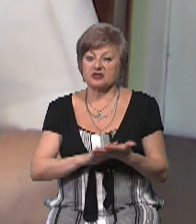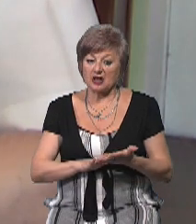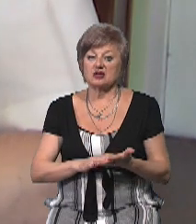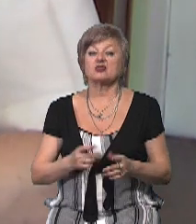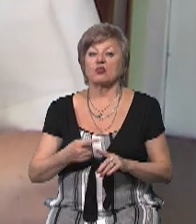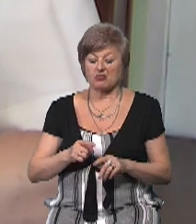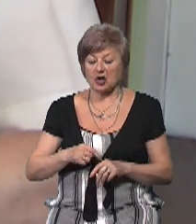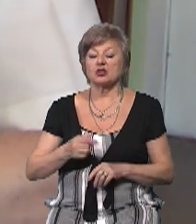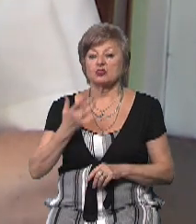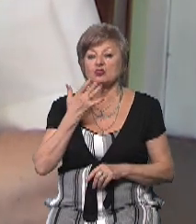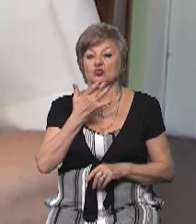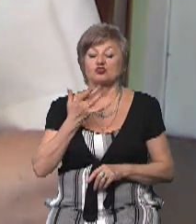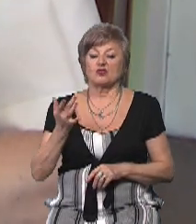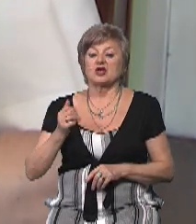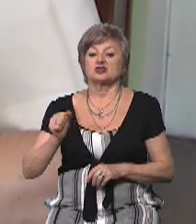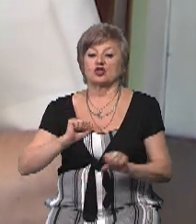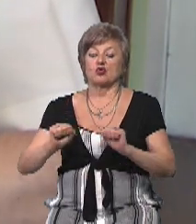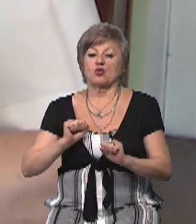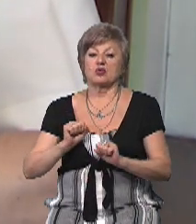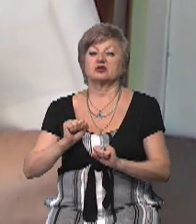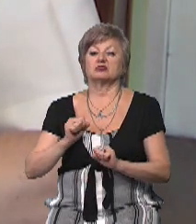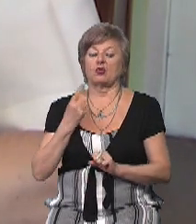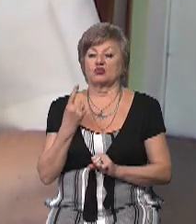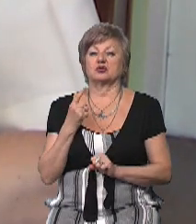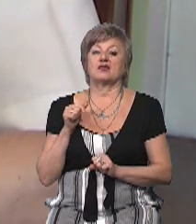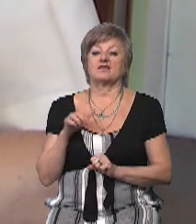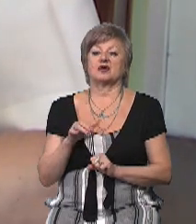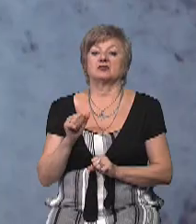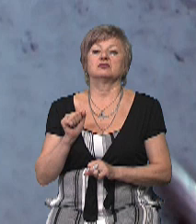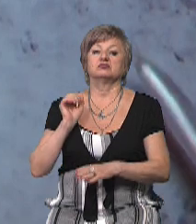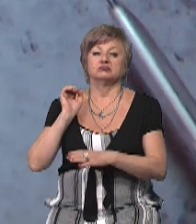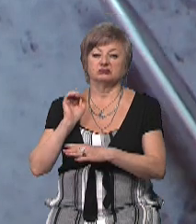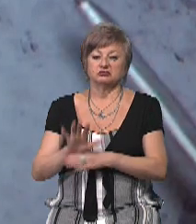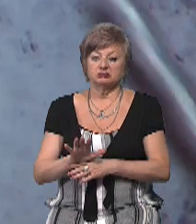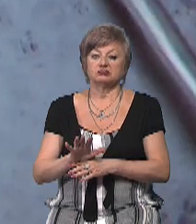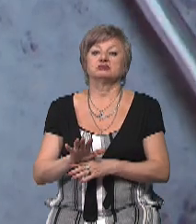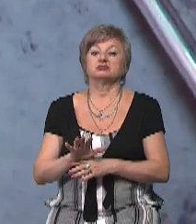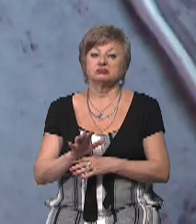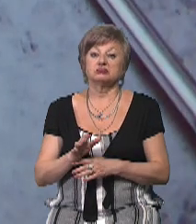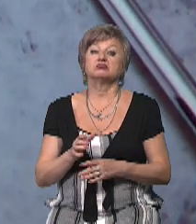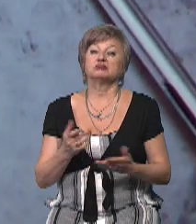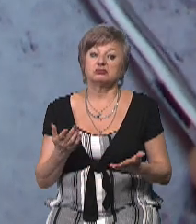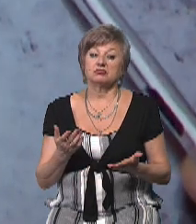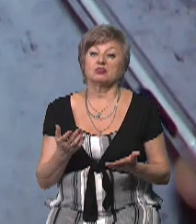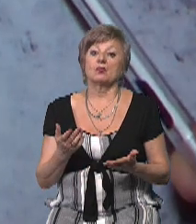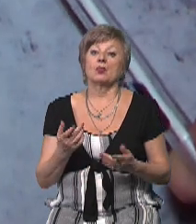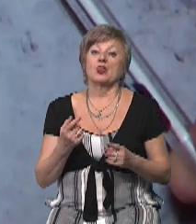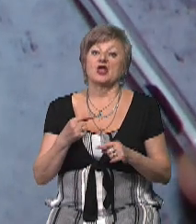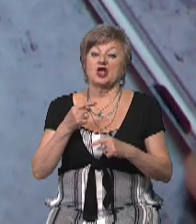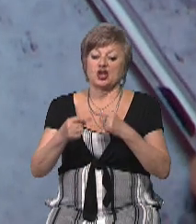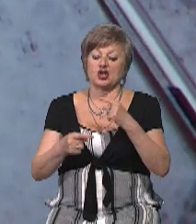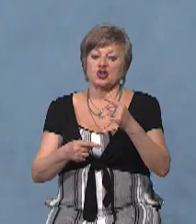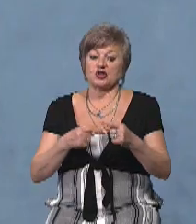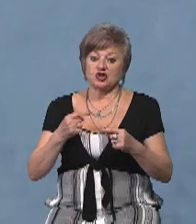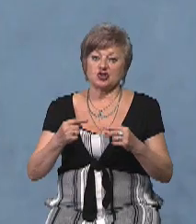радянського командування єдиним виходом було руйнування шляхів сполучення, тобто мосту через